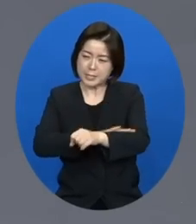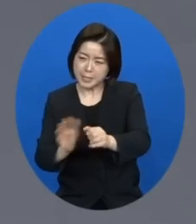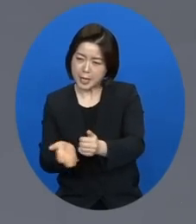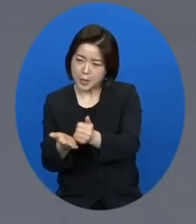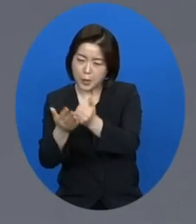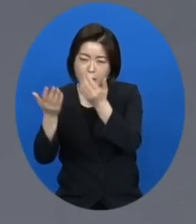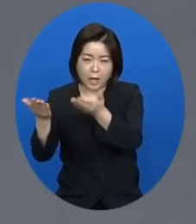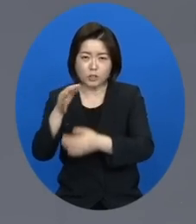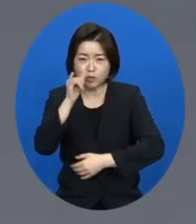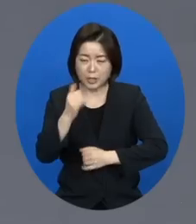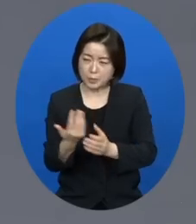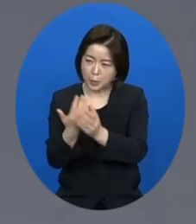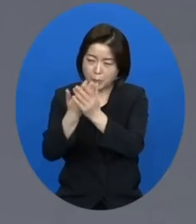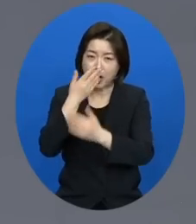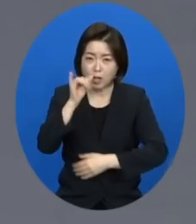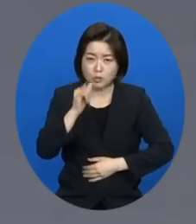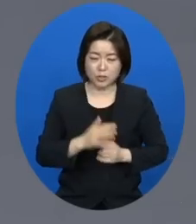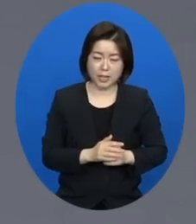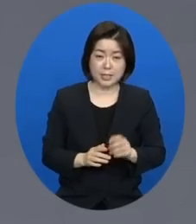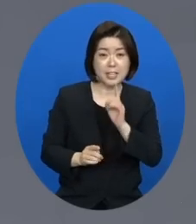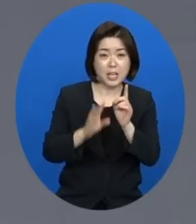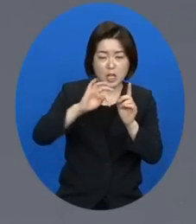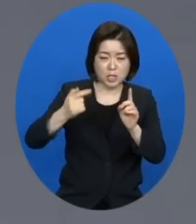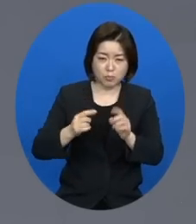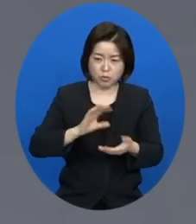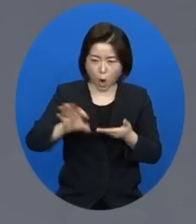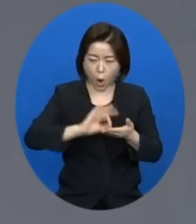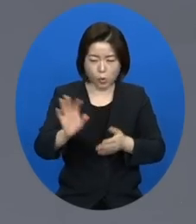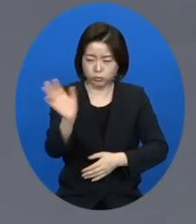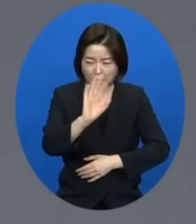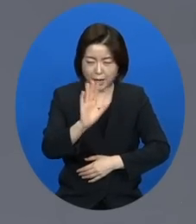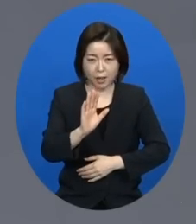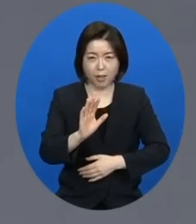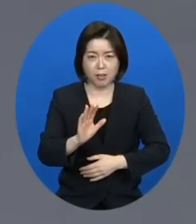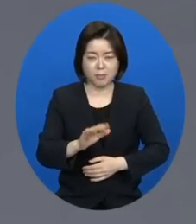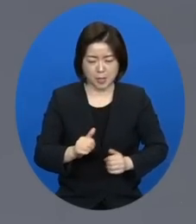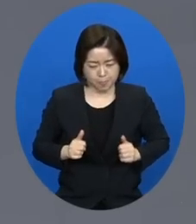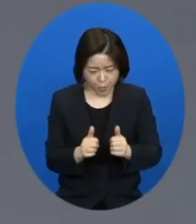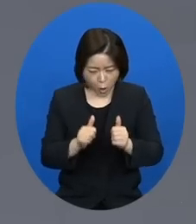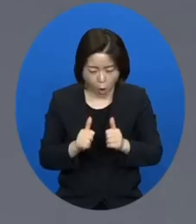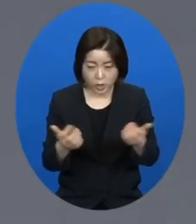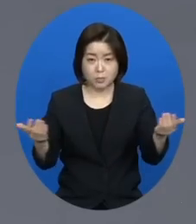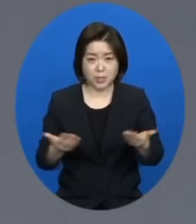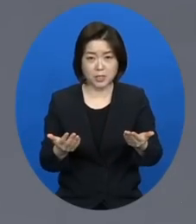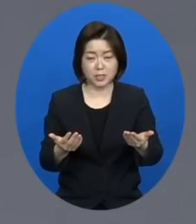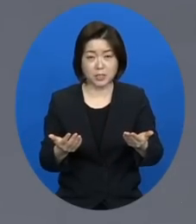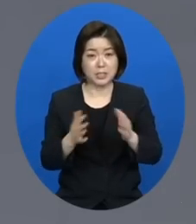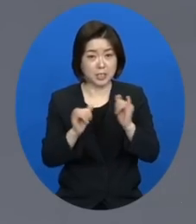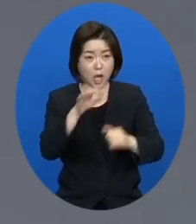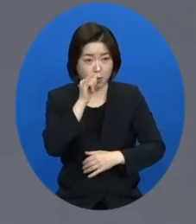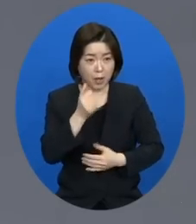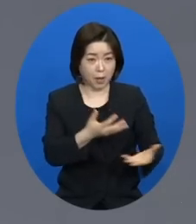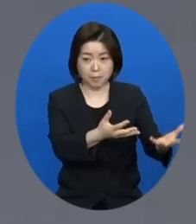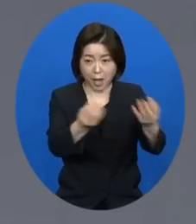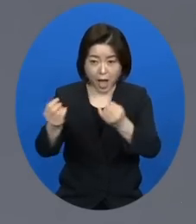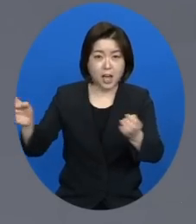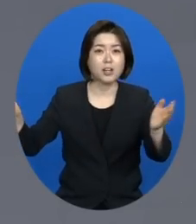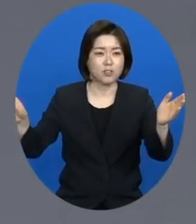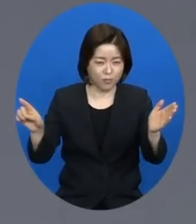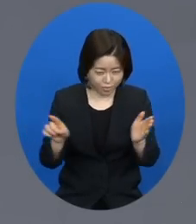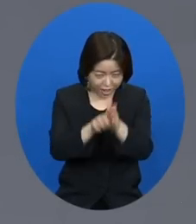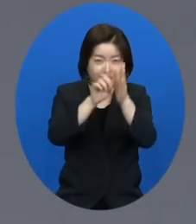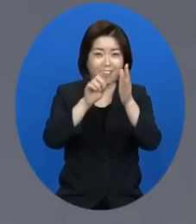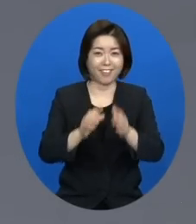있을까? 정말 1분도 정말 그 허투루 낭비하지 않고 나는 일하고 있어 라고 하시는 분들이 굉장히 많으시리라